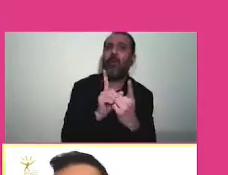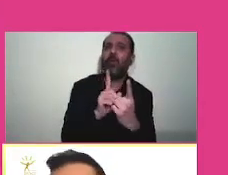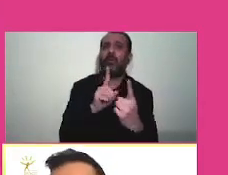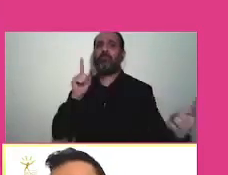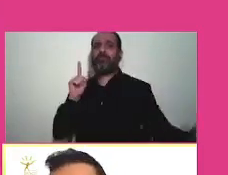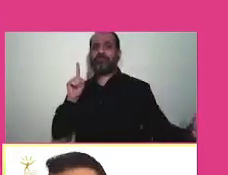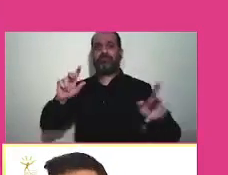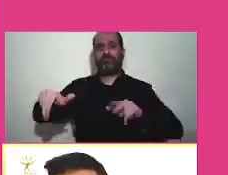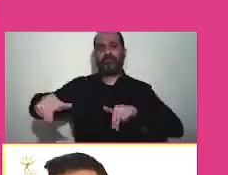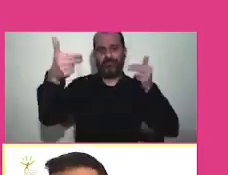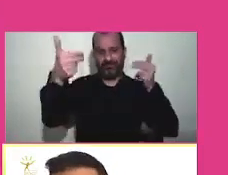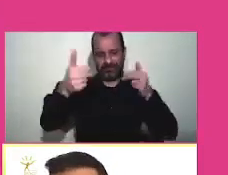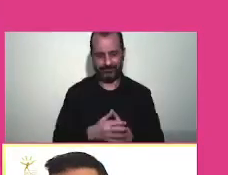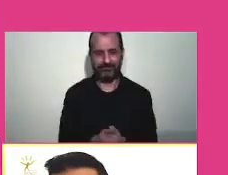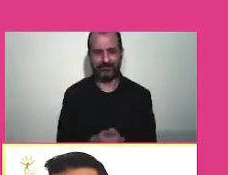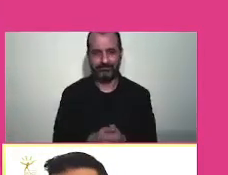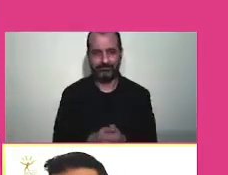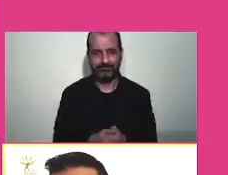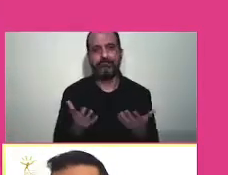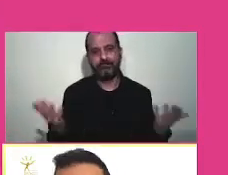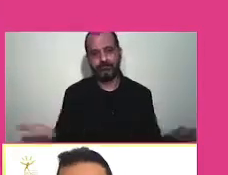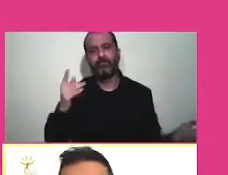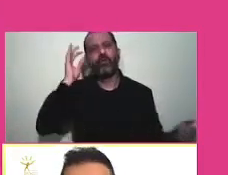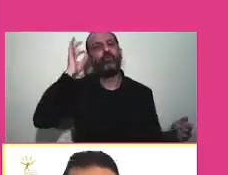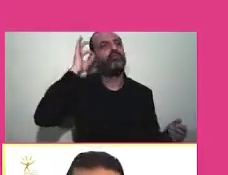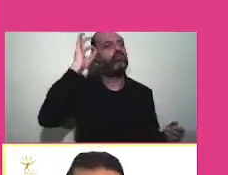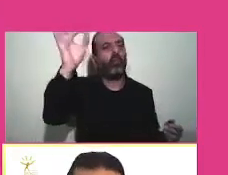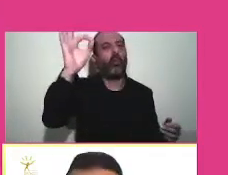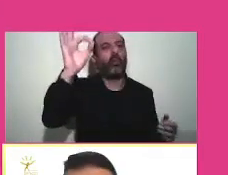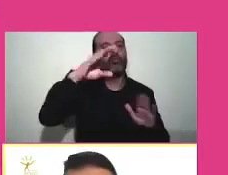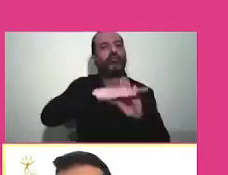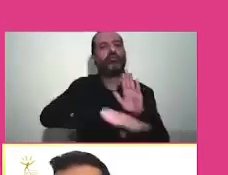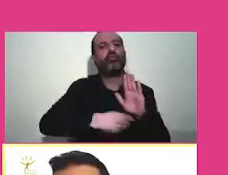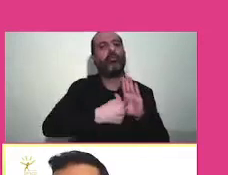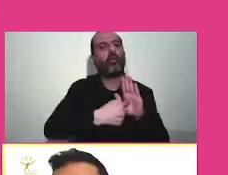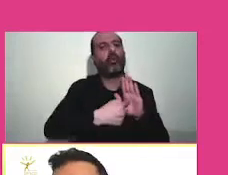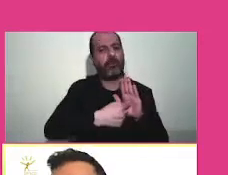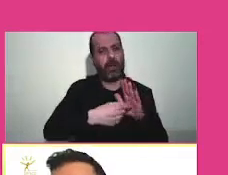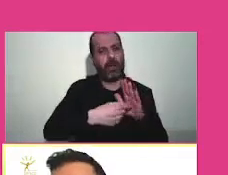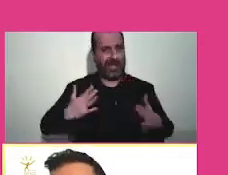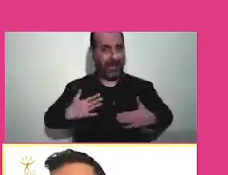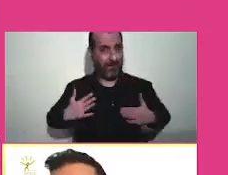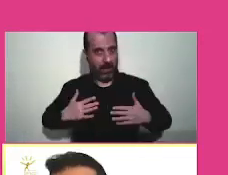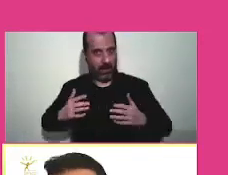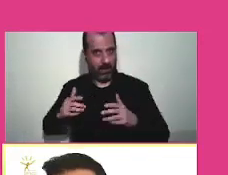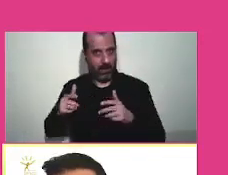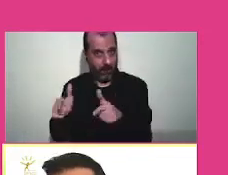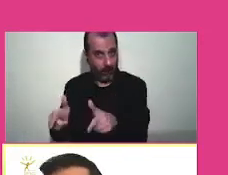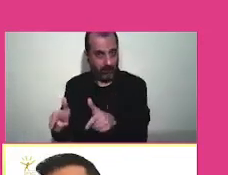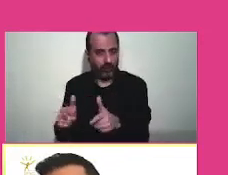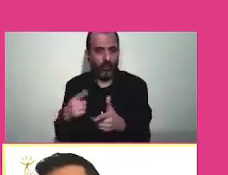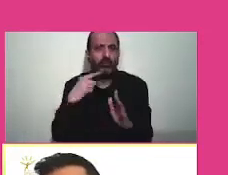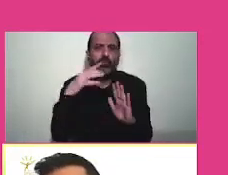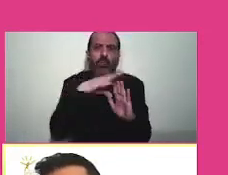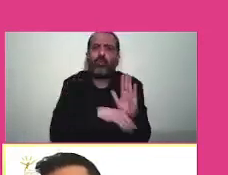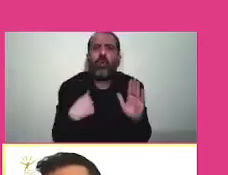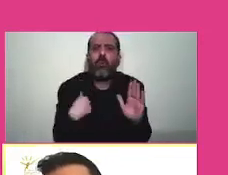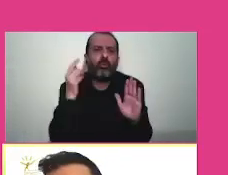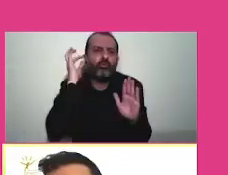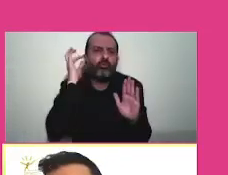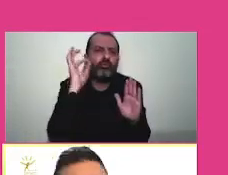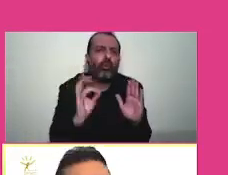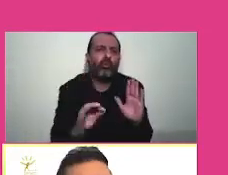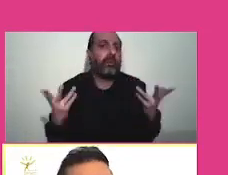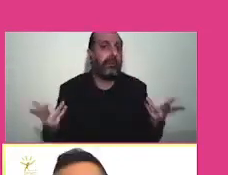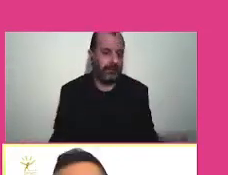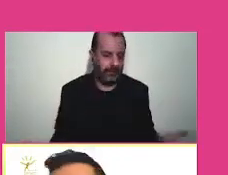Ποιοι είναι οι στόχοι μέσα από το πρόγραμμα για εμάς το Φροντίζω? Καταρχήν, να αναδείξουμε ότι η